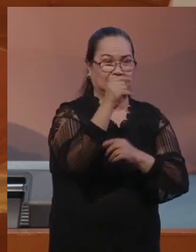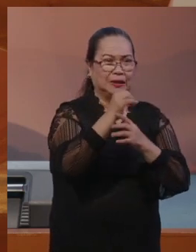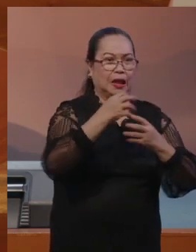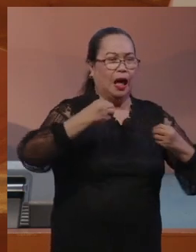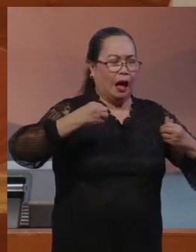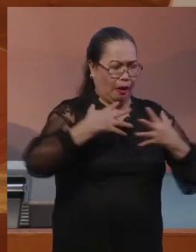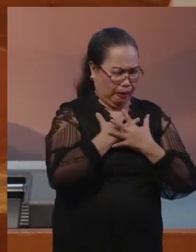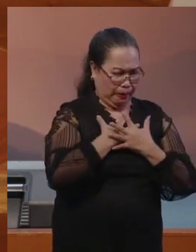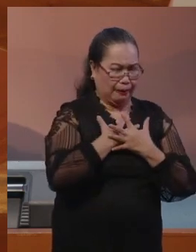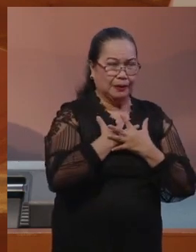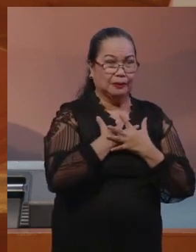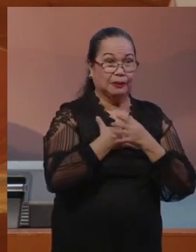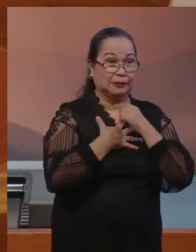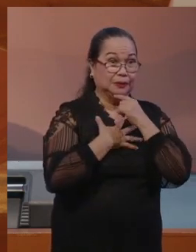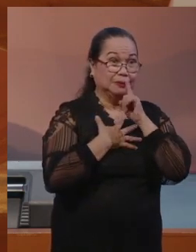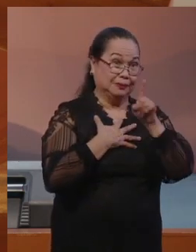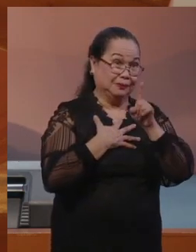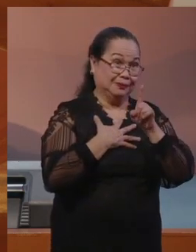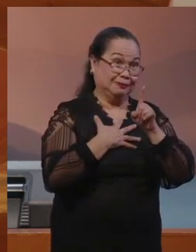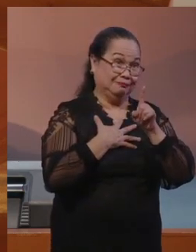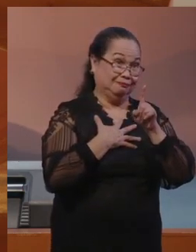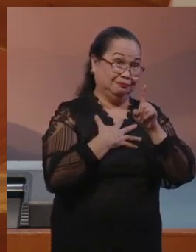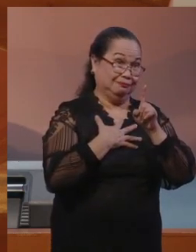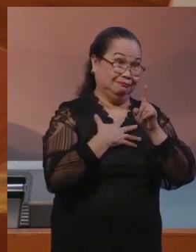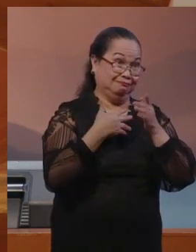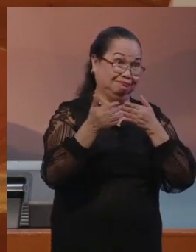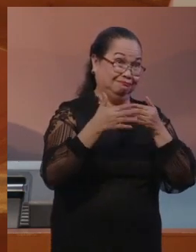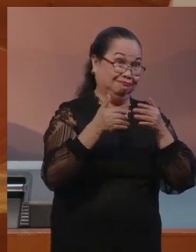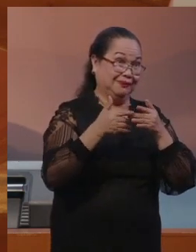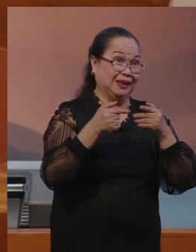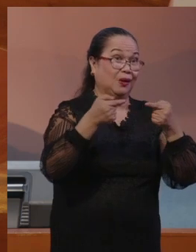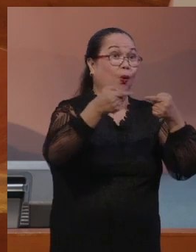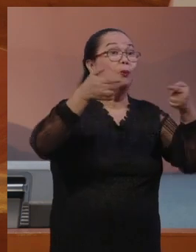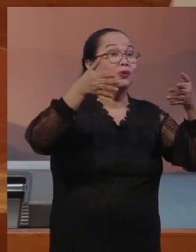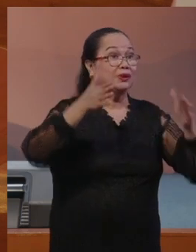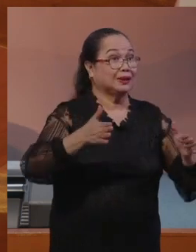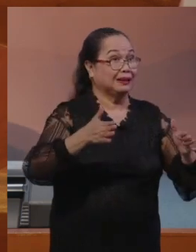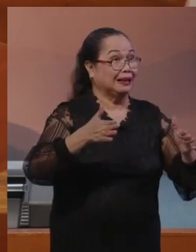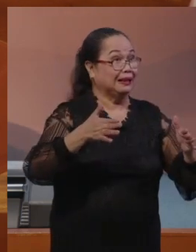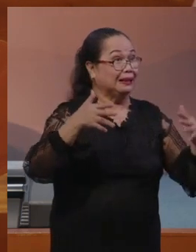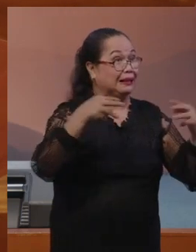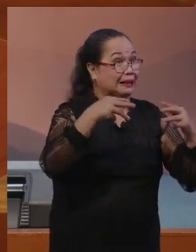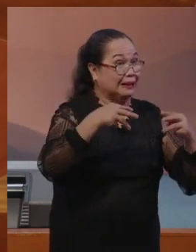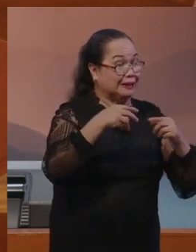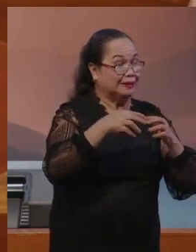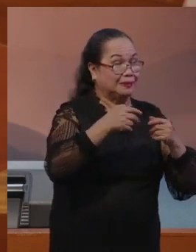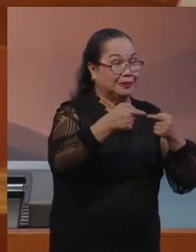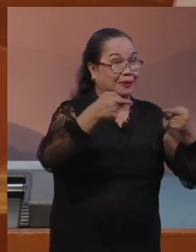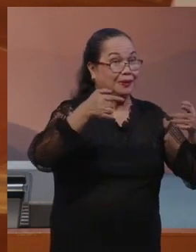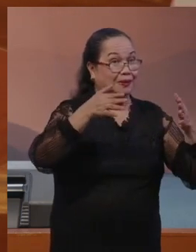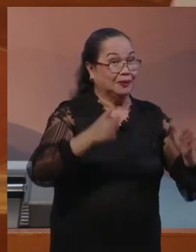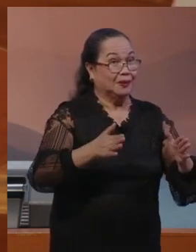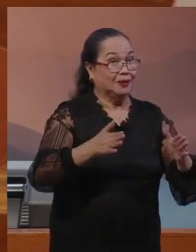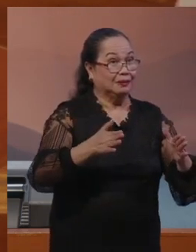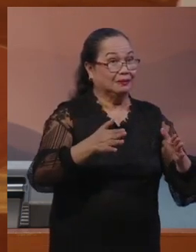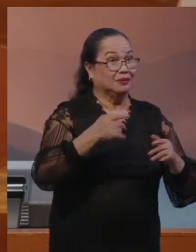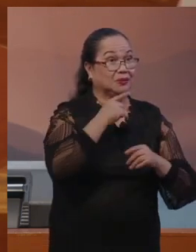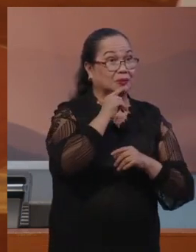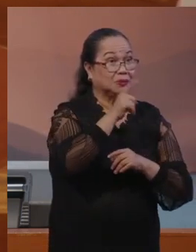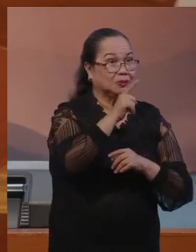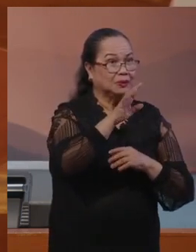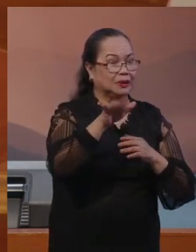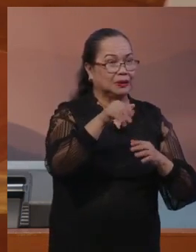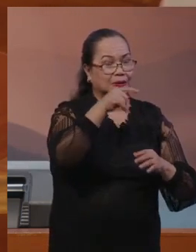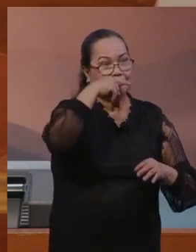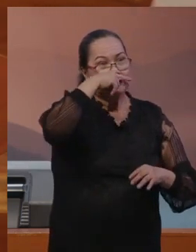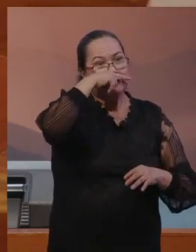takot. Anyway, gera naman eh. So, kuminsan, di ba, during the time of war,